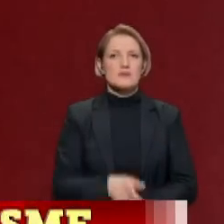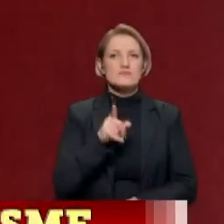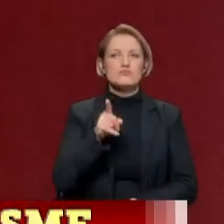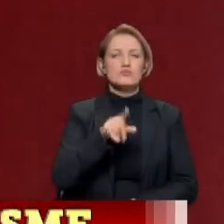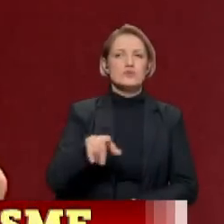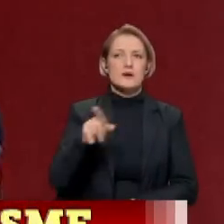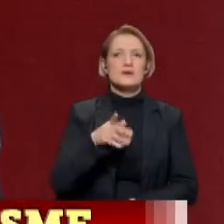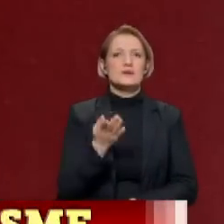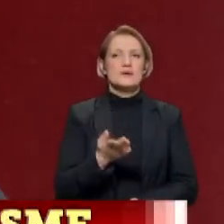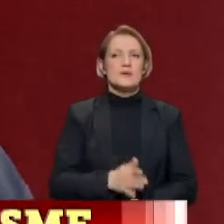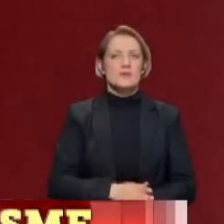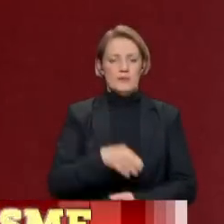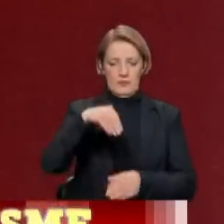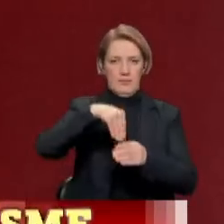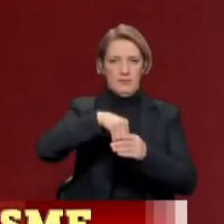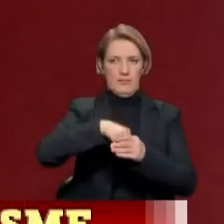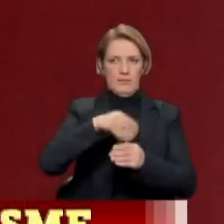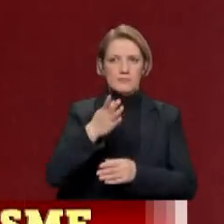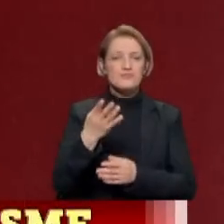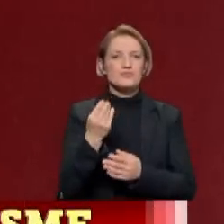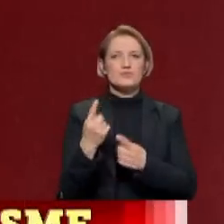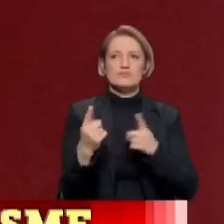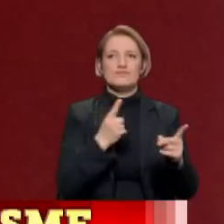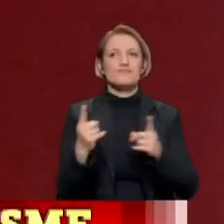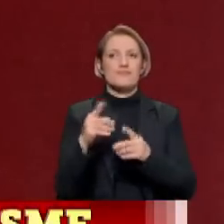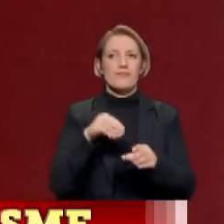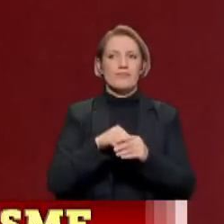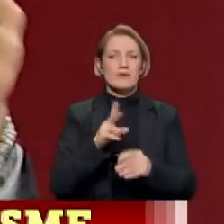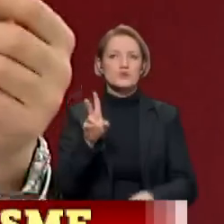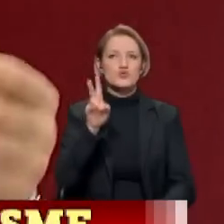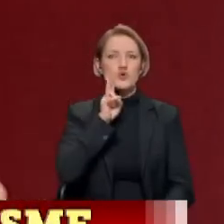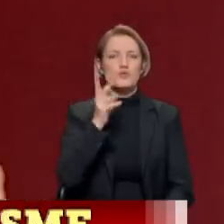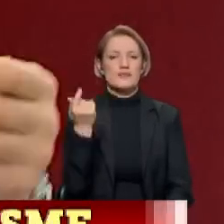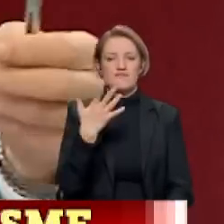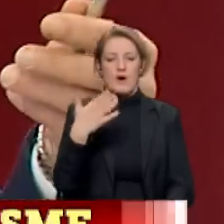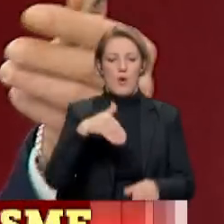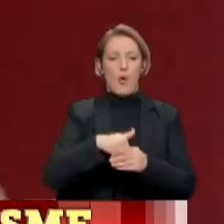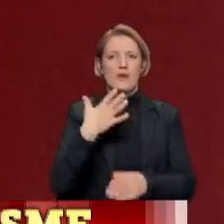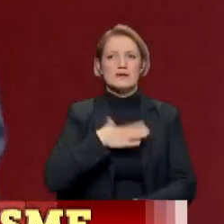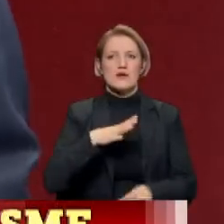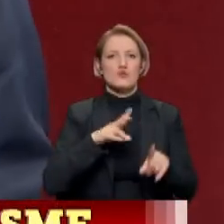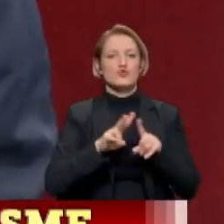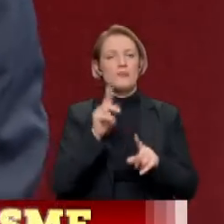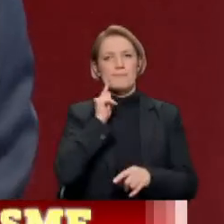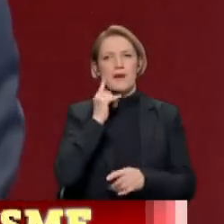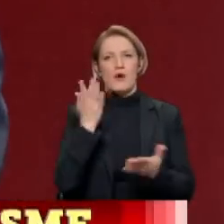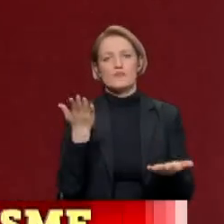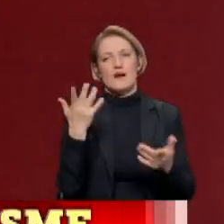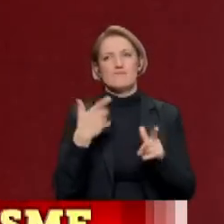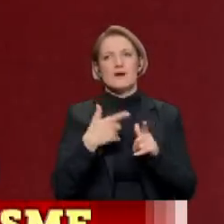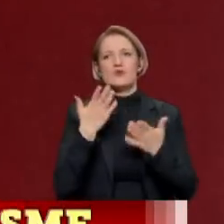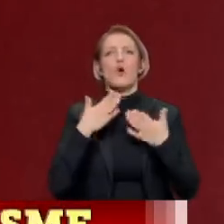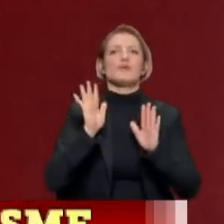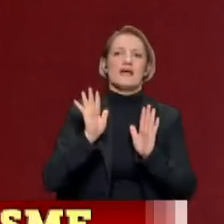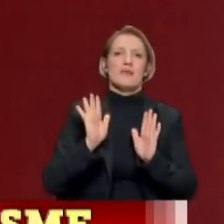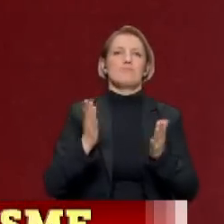Bunlar içeride de tabii sık kullanıldığı için son defa o istiyorum. Numan Bey de yani o da fani. Yok